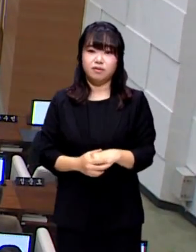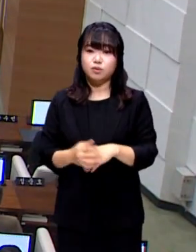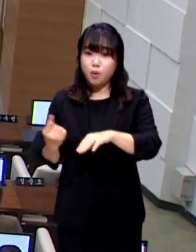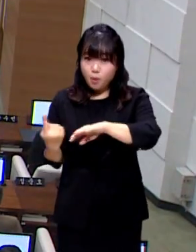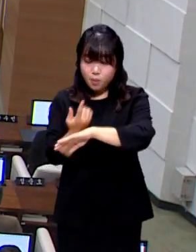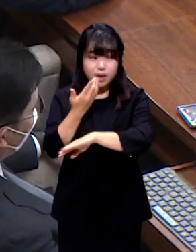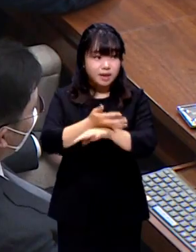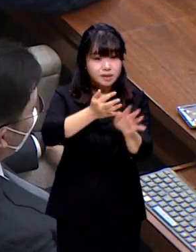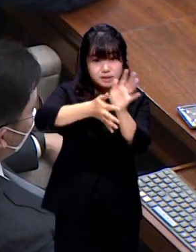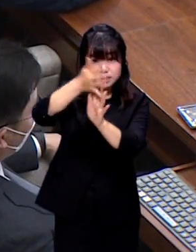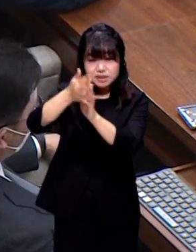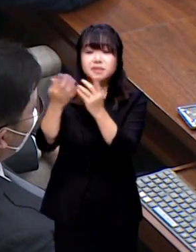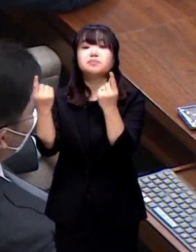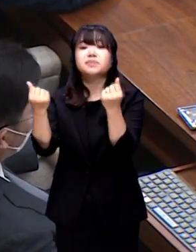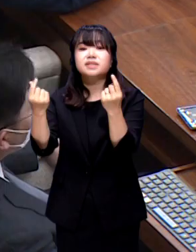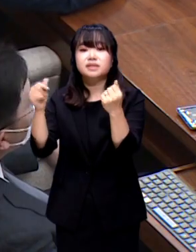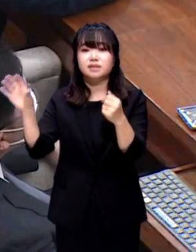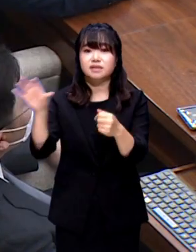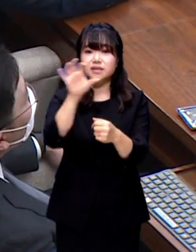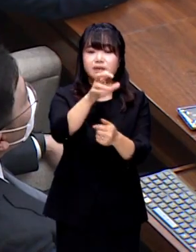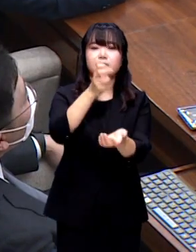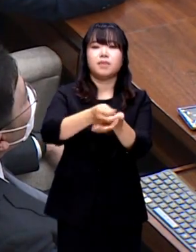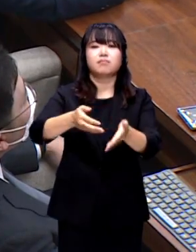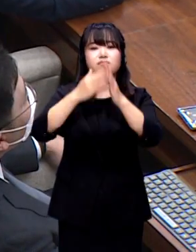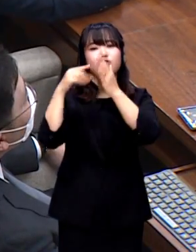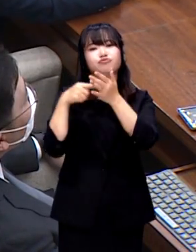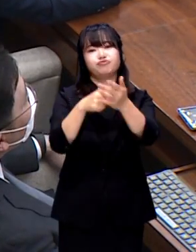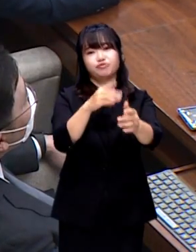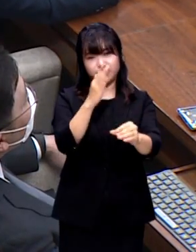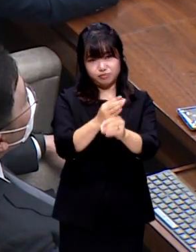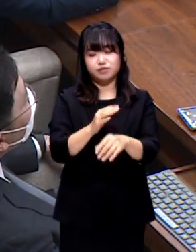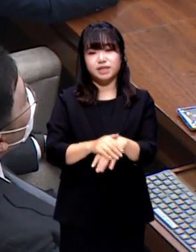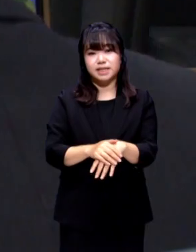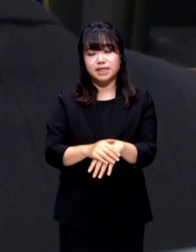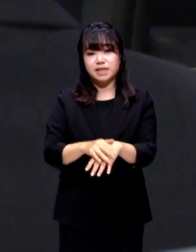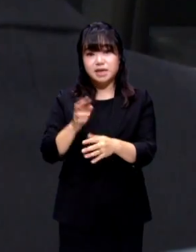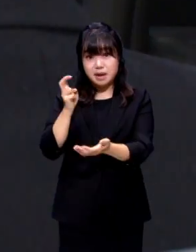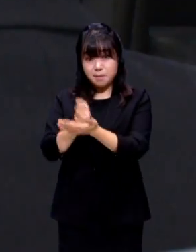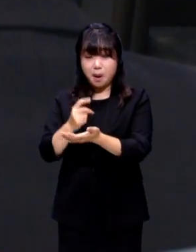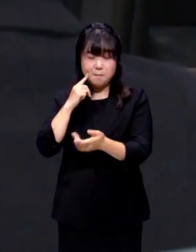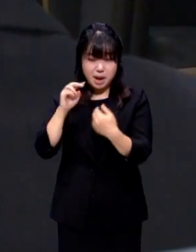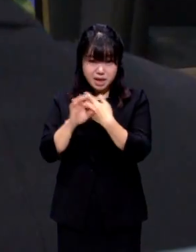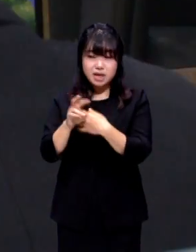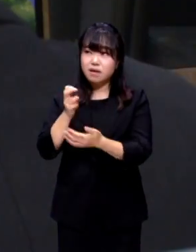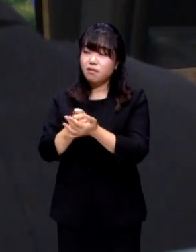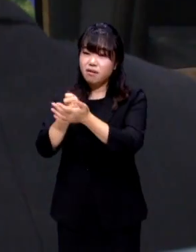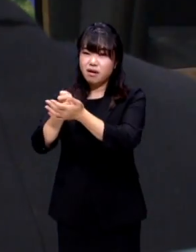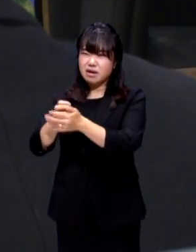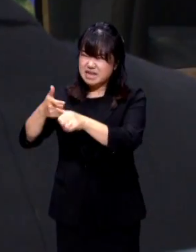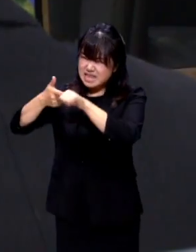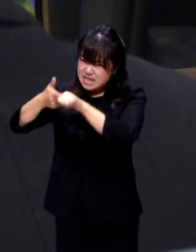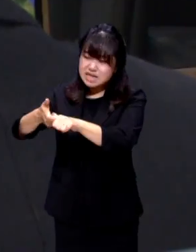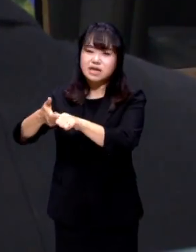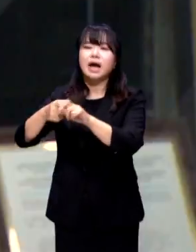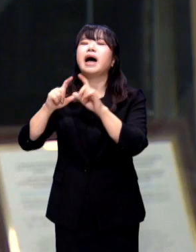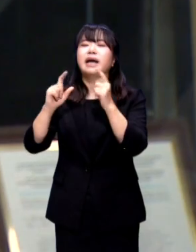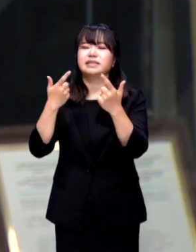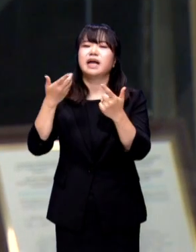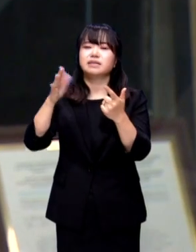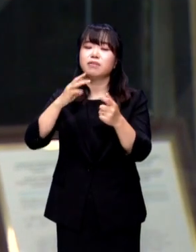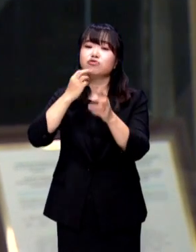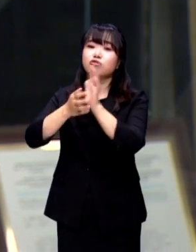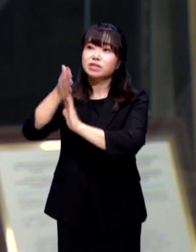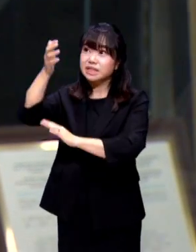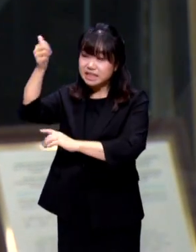내용의 조례를 개정하는 방안이 추진되고 있습니다. 김 의원은 해당 조례 개정안이 강제 사항은 아니지만